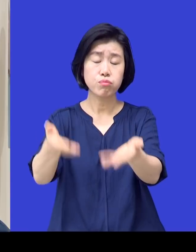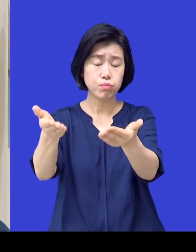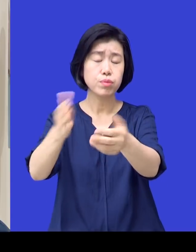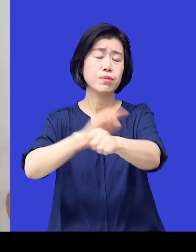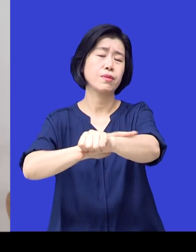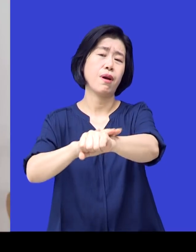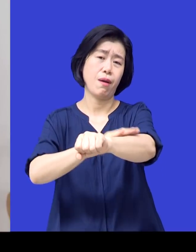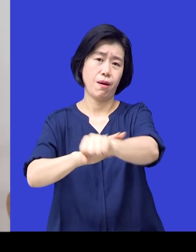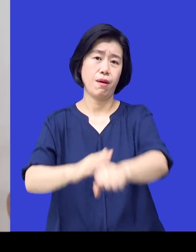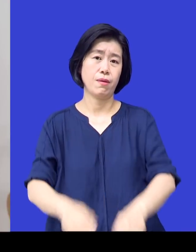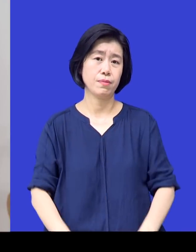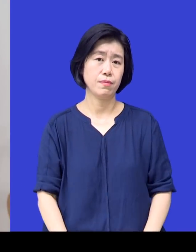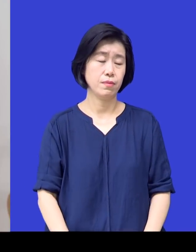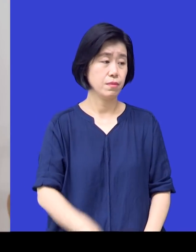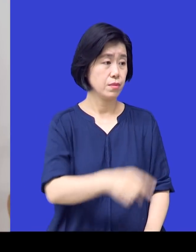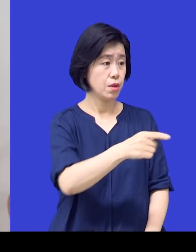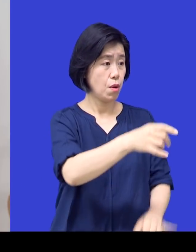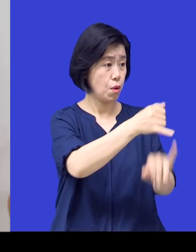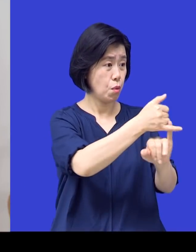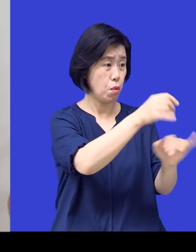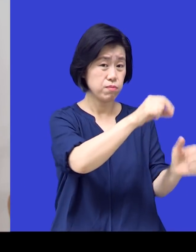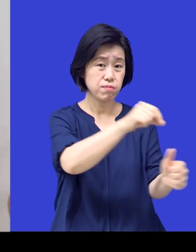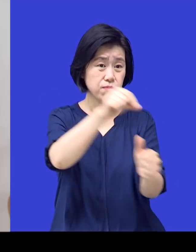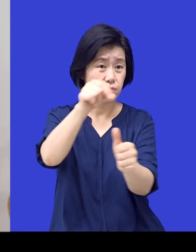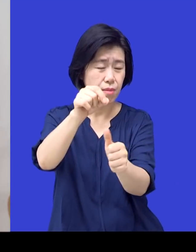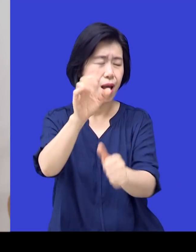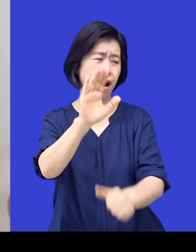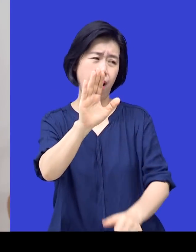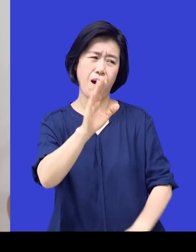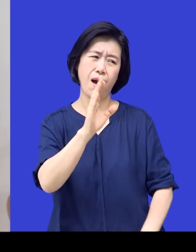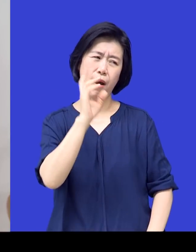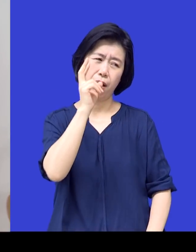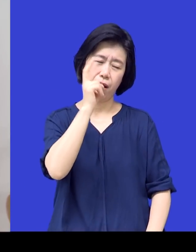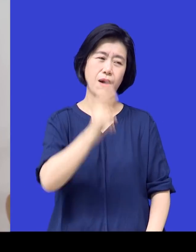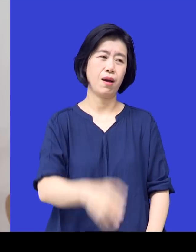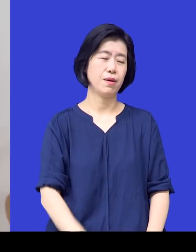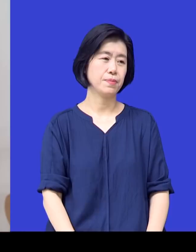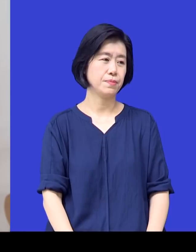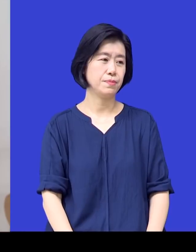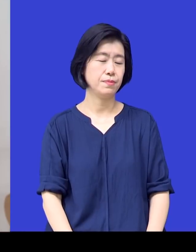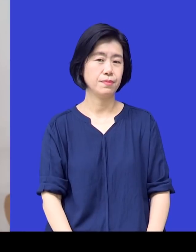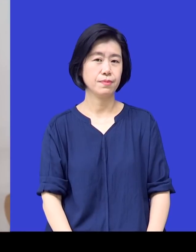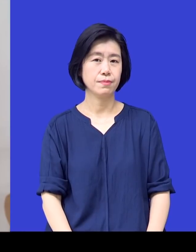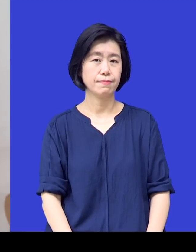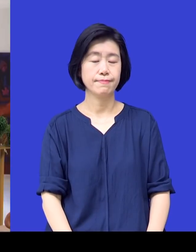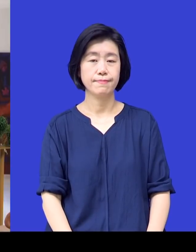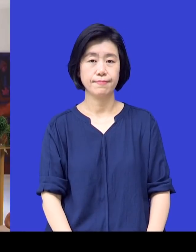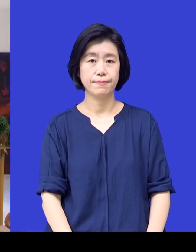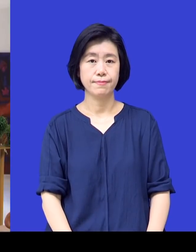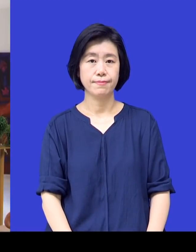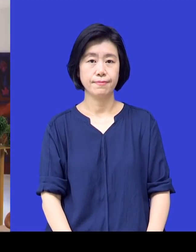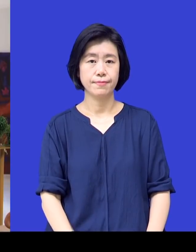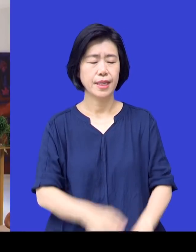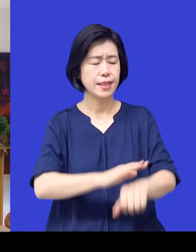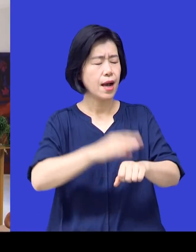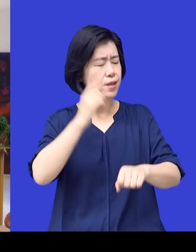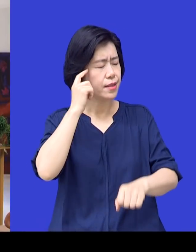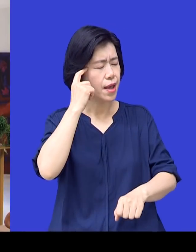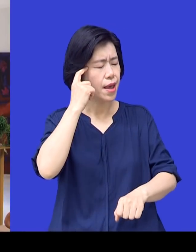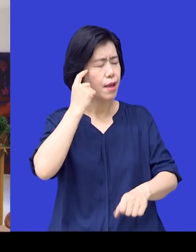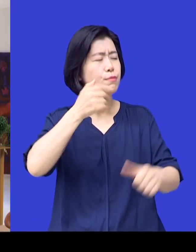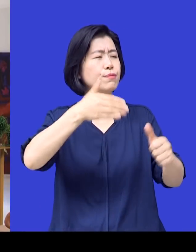네네. 왜 하나님이 그 경험과 그 교육을 시켰다고 생각하느냐. 예. 그랬을 때